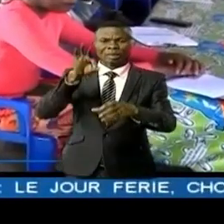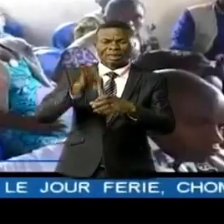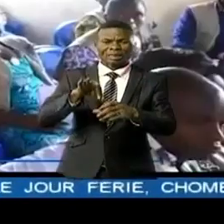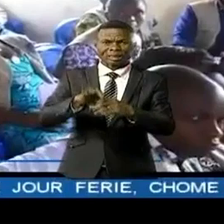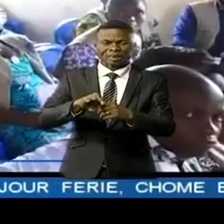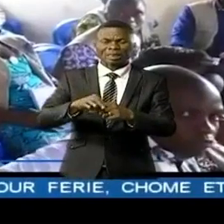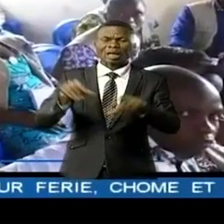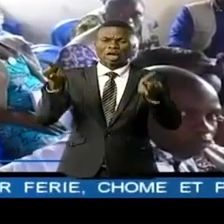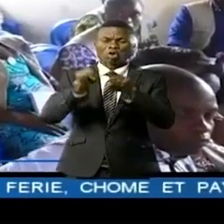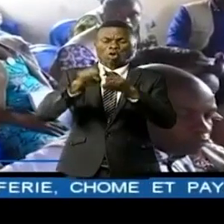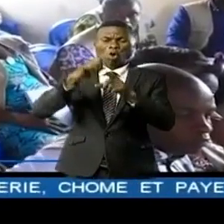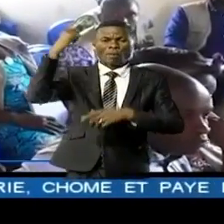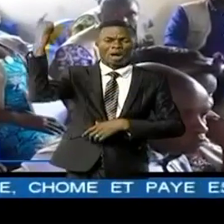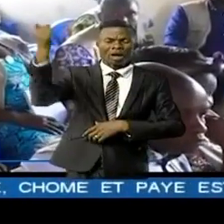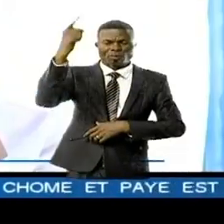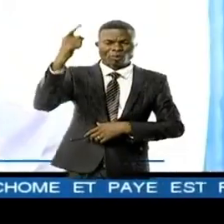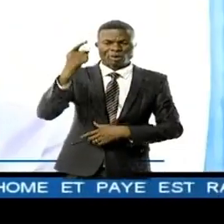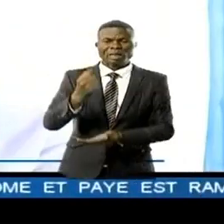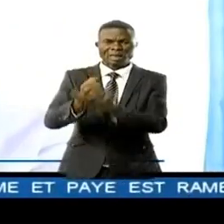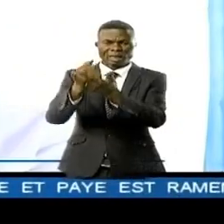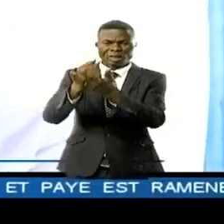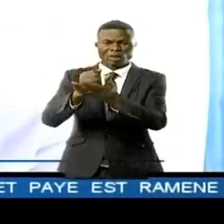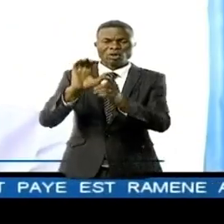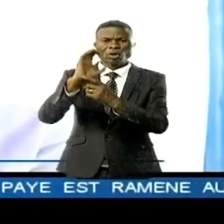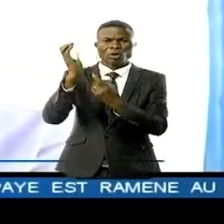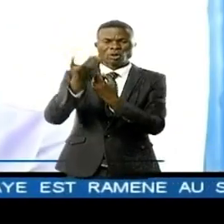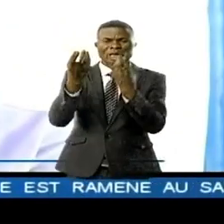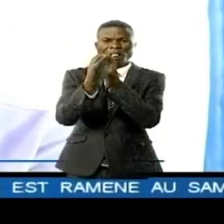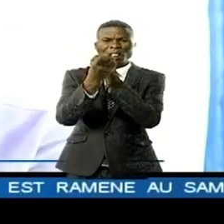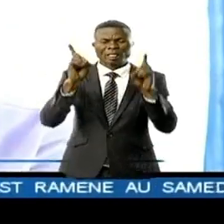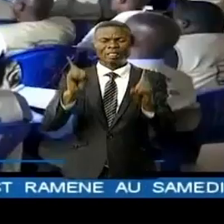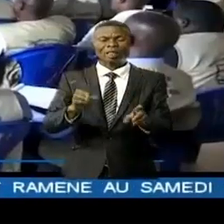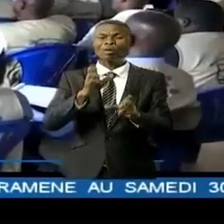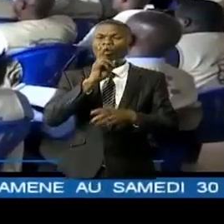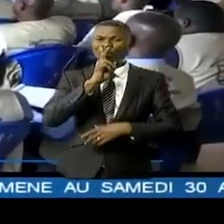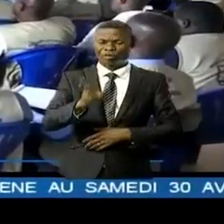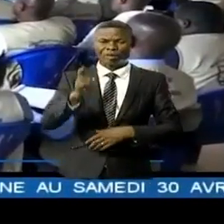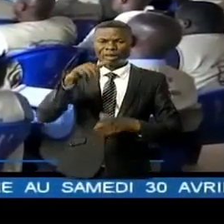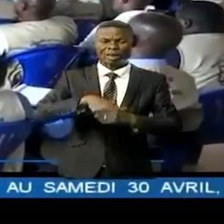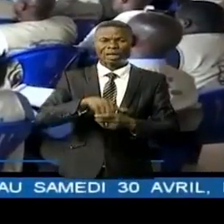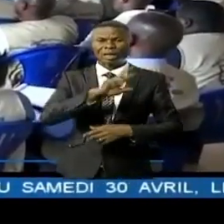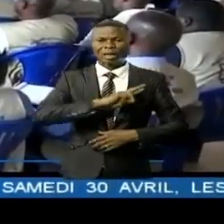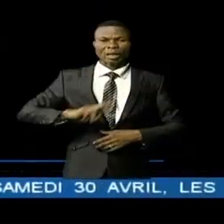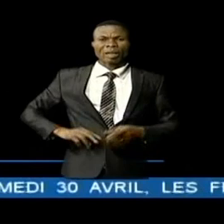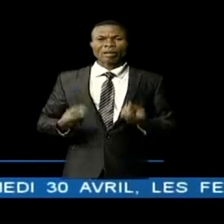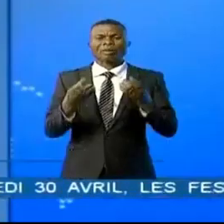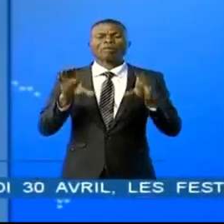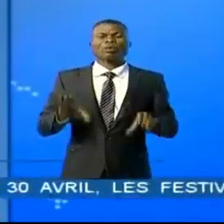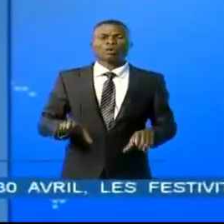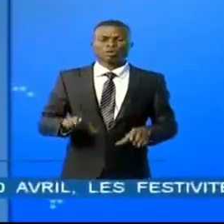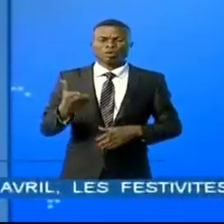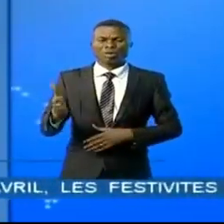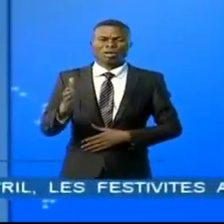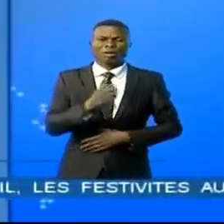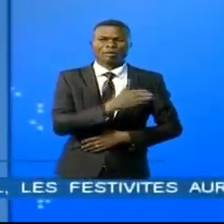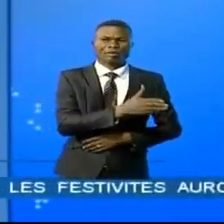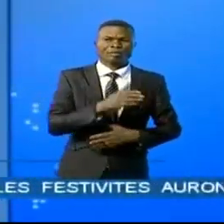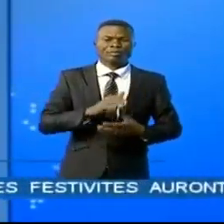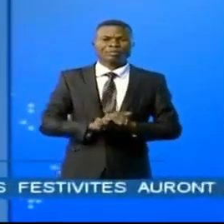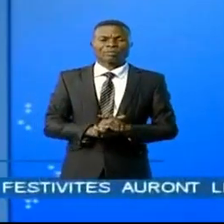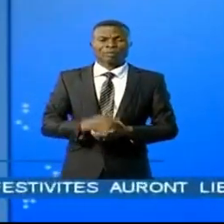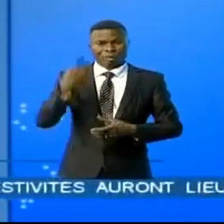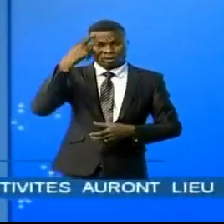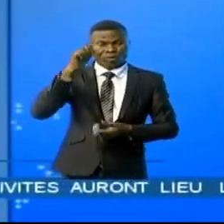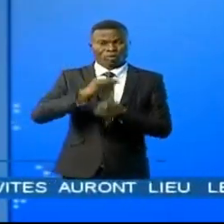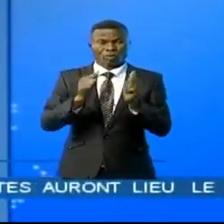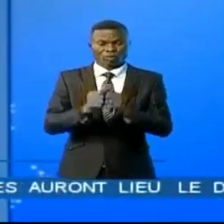standard mondial qui imprime une culture démocratique pérenne en République démocratique du Congo. Autour de